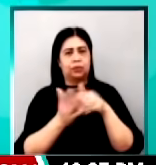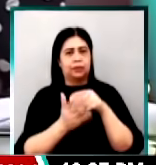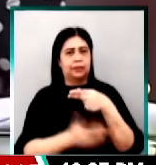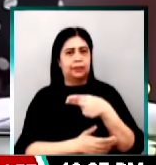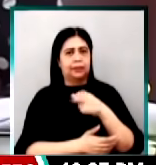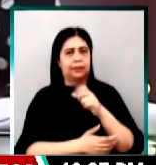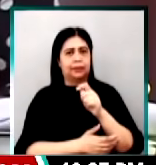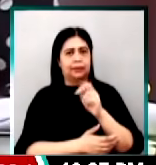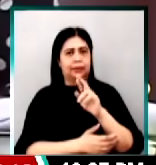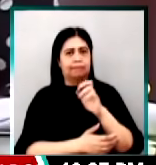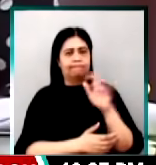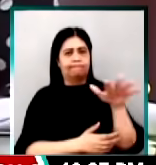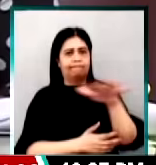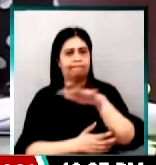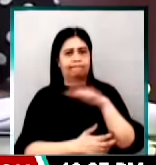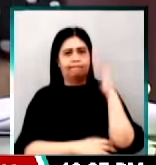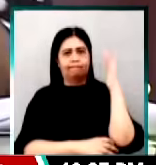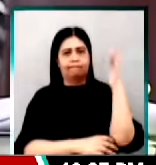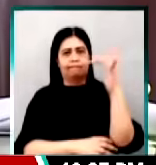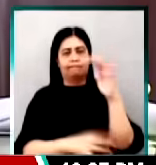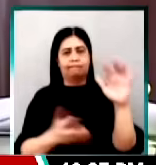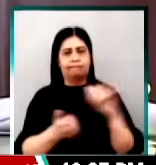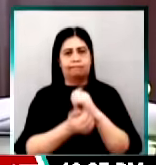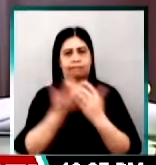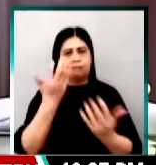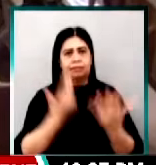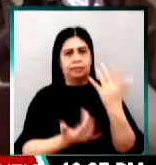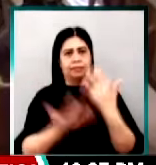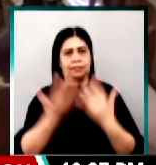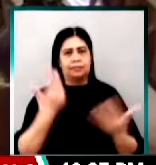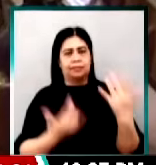nasunog. De la distinta diputada.